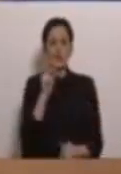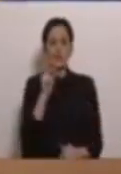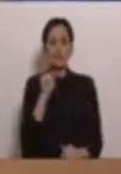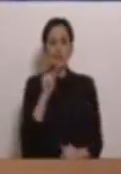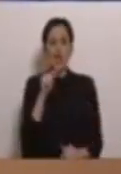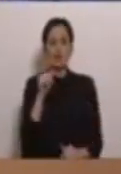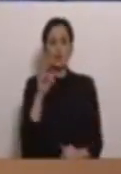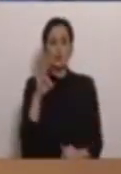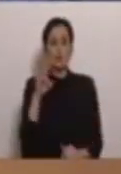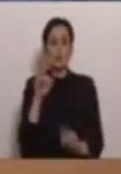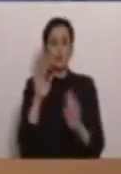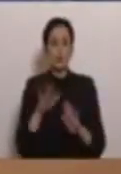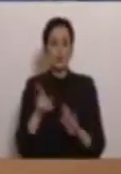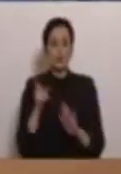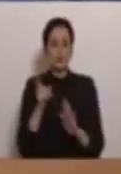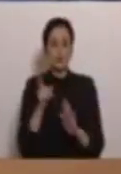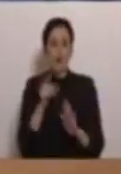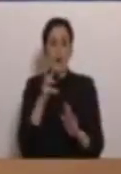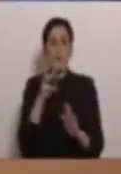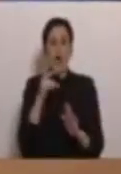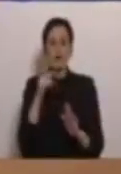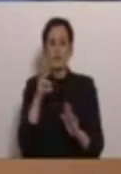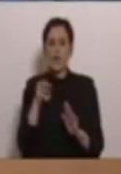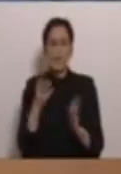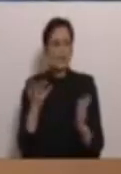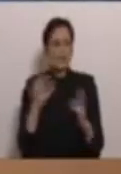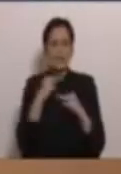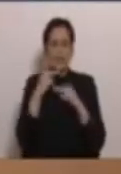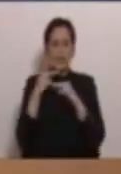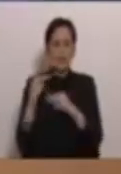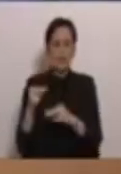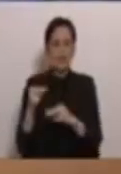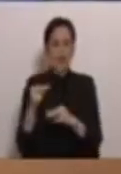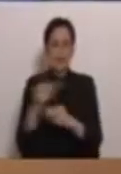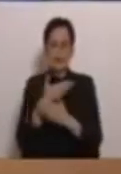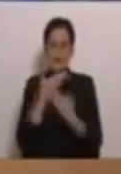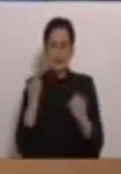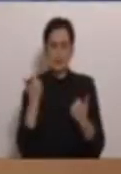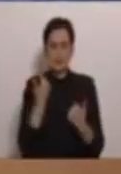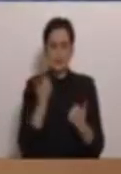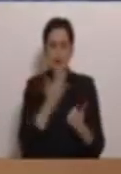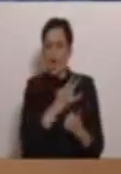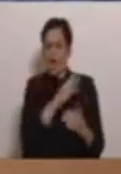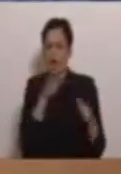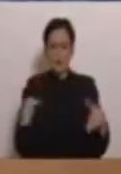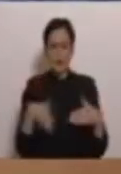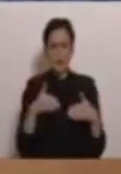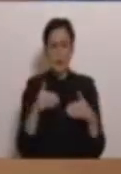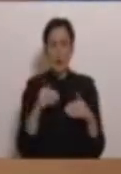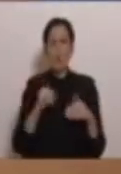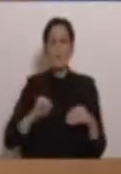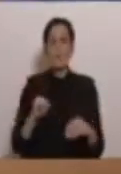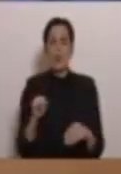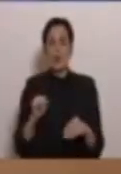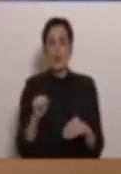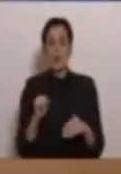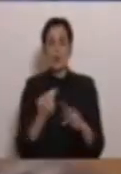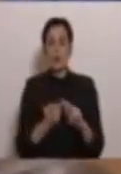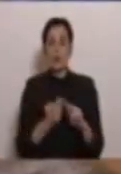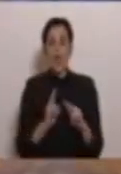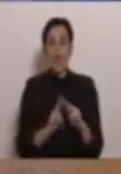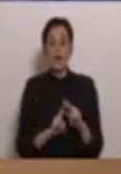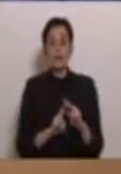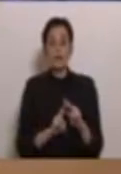მანგანეთს, მანგანუმს და არანაირი ყურადღება ამ ადამიანებთან მიმართებაში არ არის. მეგობრებო, ეს არის